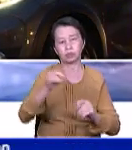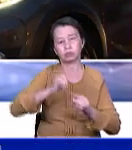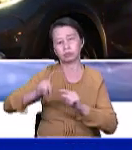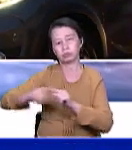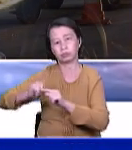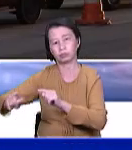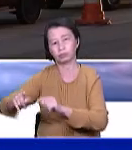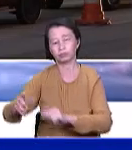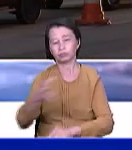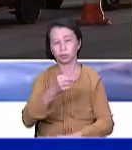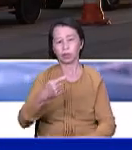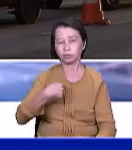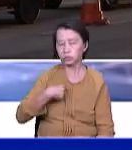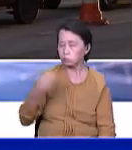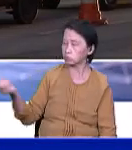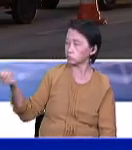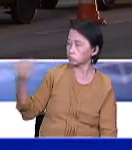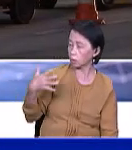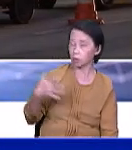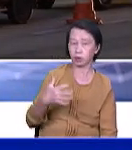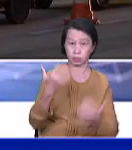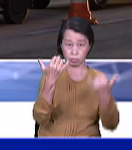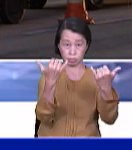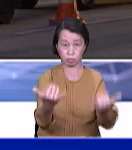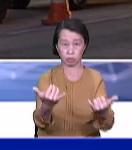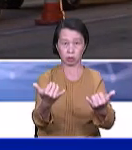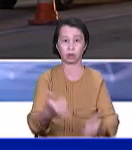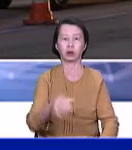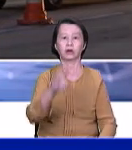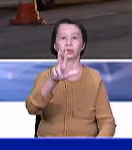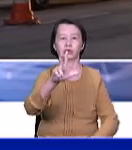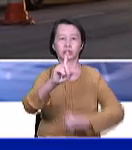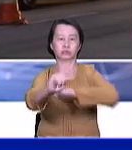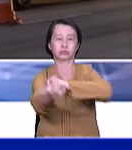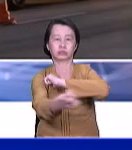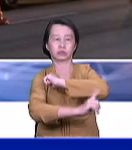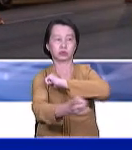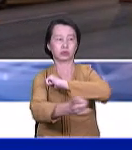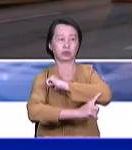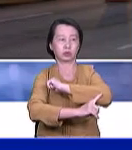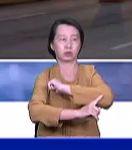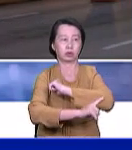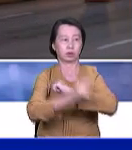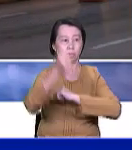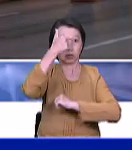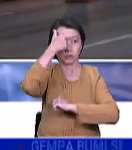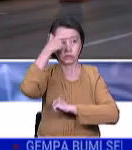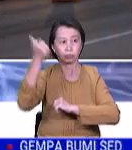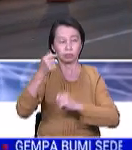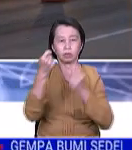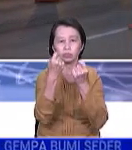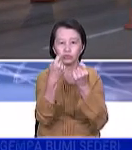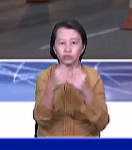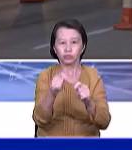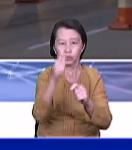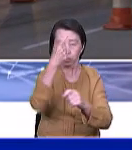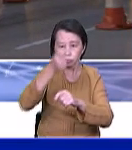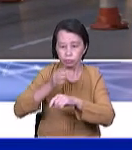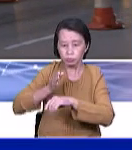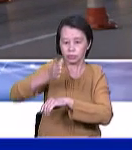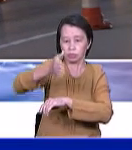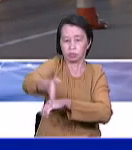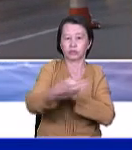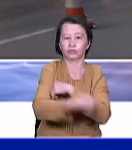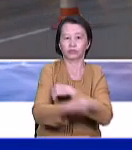sebagainya. Dan saya juga difahamkan hari ini sahaja hanya 3 kompaun dikeluarkan susulan cubaan untuk merentas